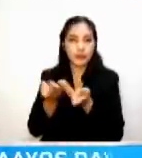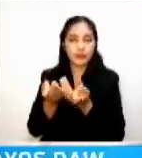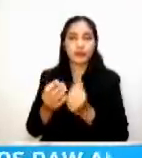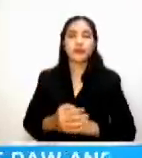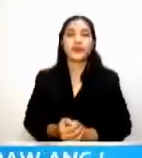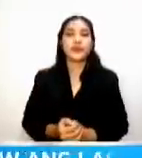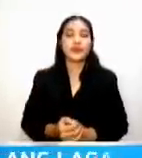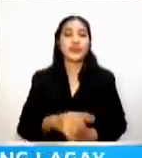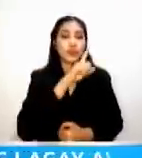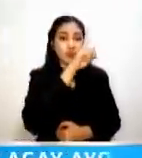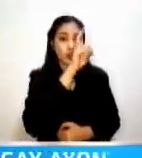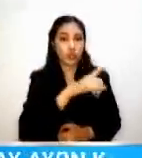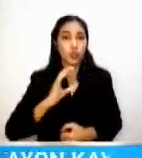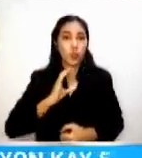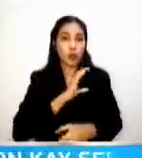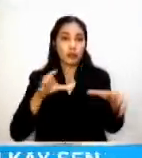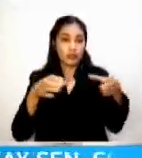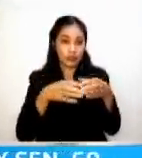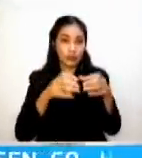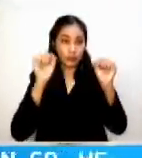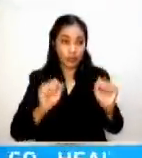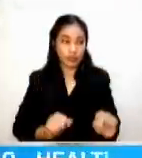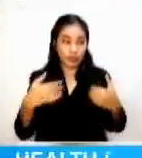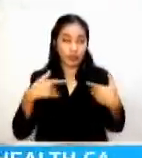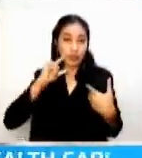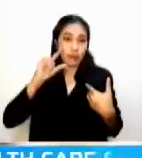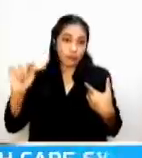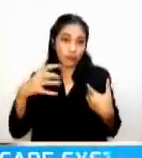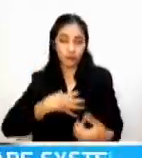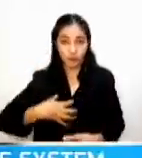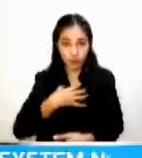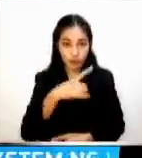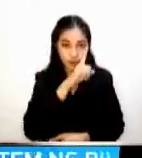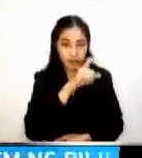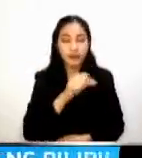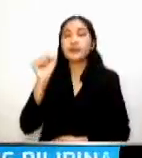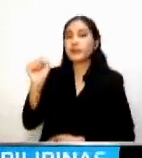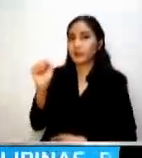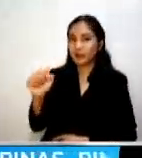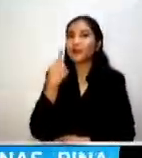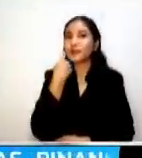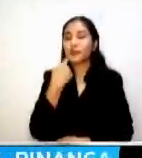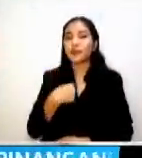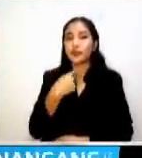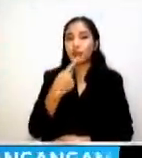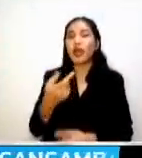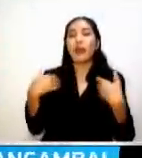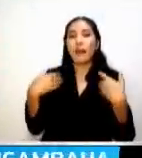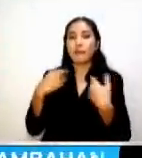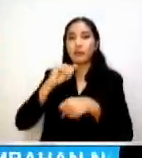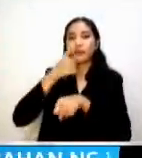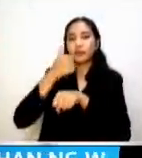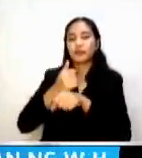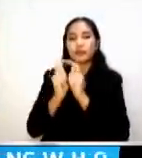pwedeng lumapit po itong mga nagrereklamo. Tama po kayo, nabanggit ko po kanina na meron tayong grievance and appeals committee. So kung